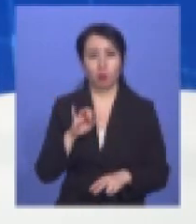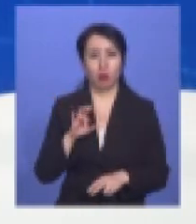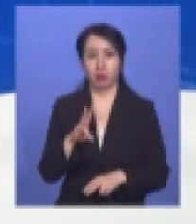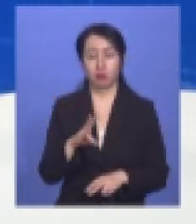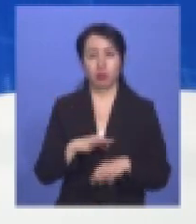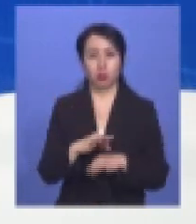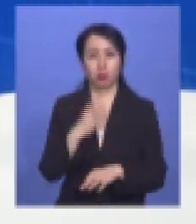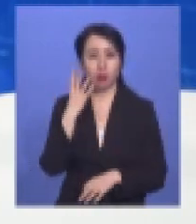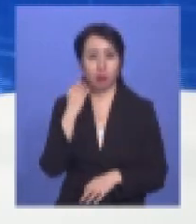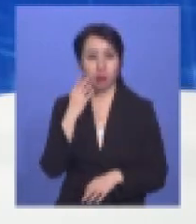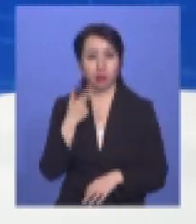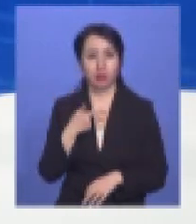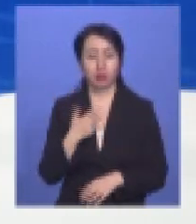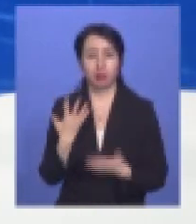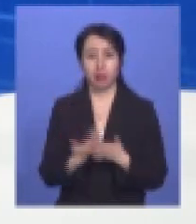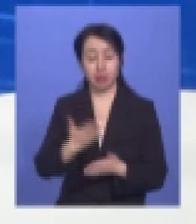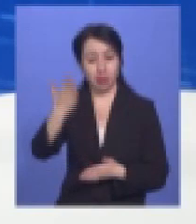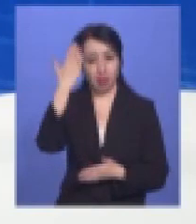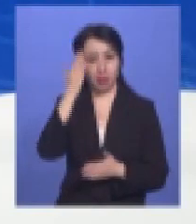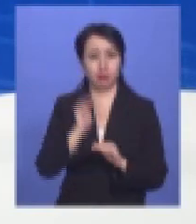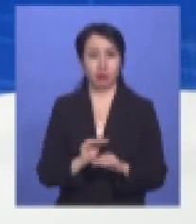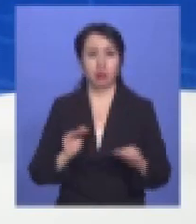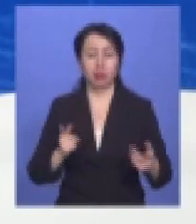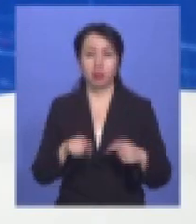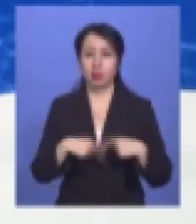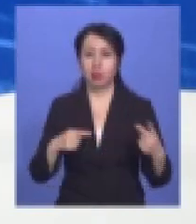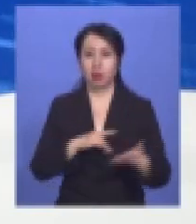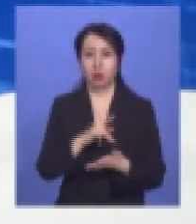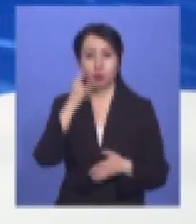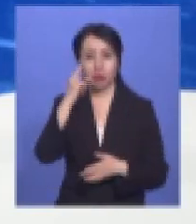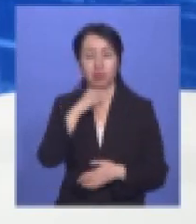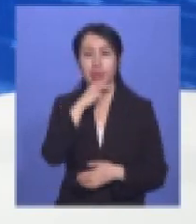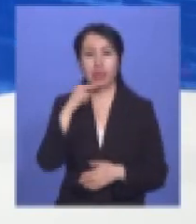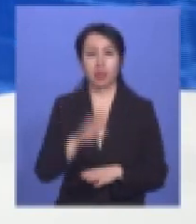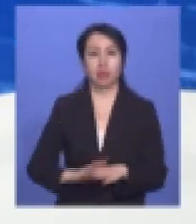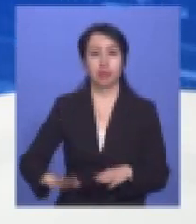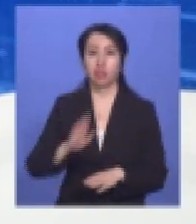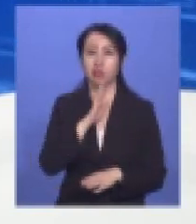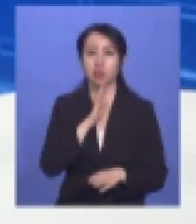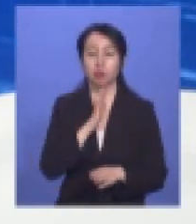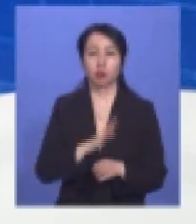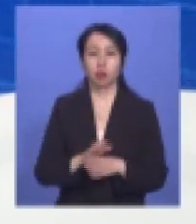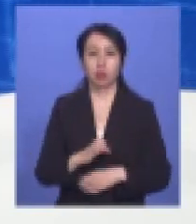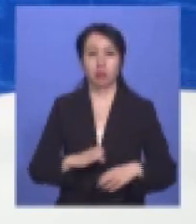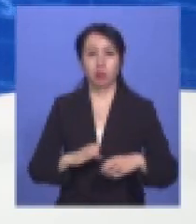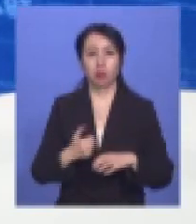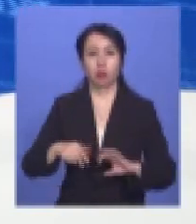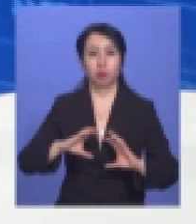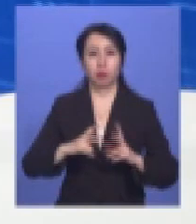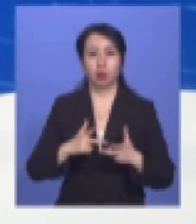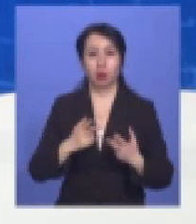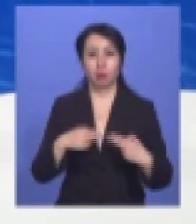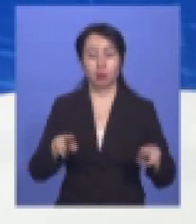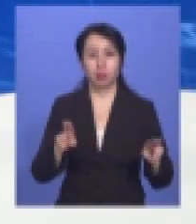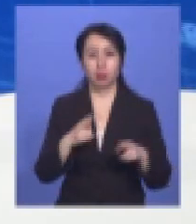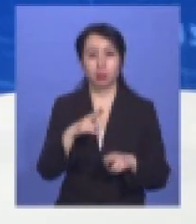«Раван». Проходил он в Алматы, где собрались талантливые дети из разных городов Казахстана и России. Девочка исполнила известную во всем